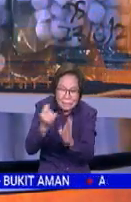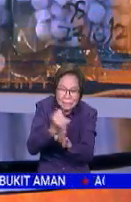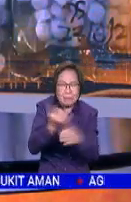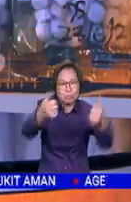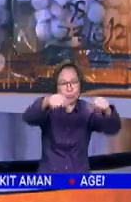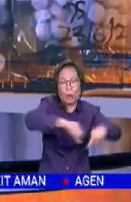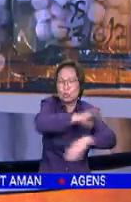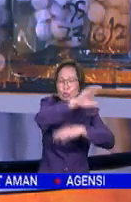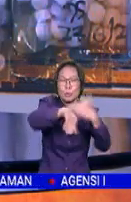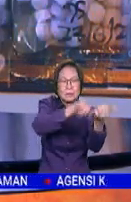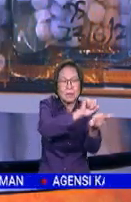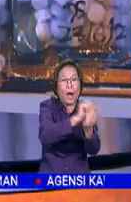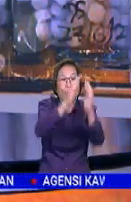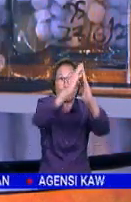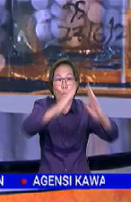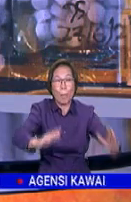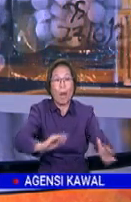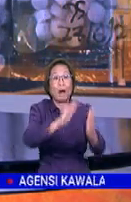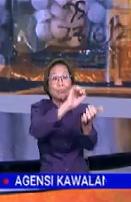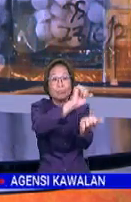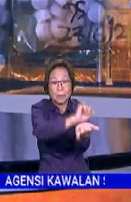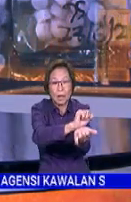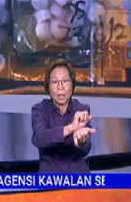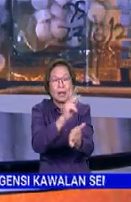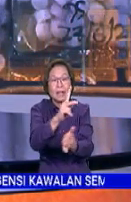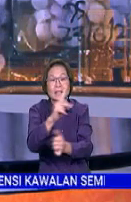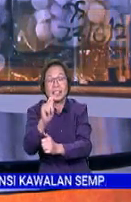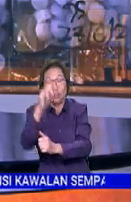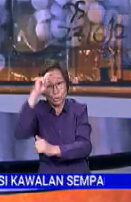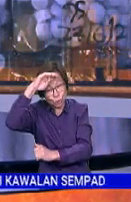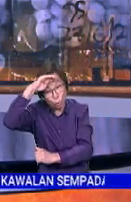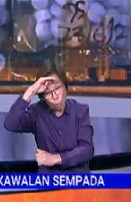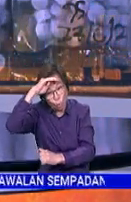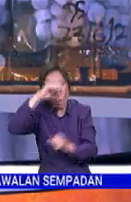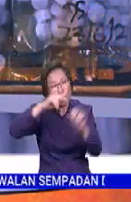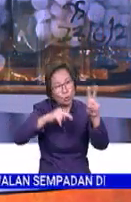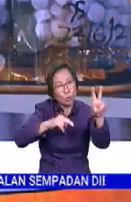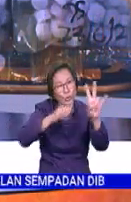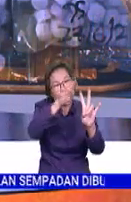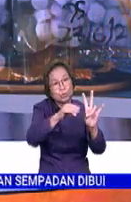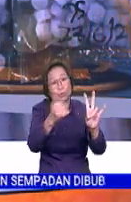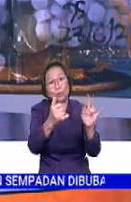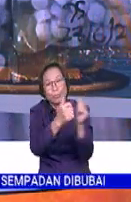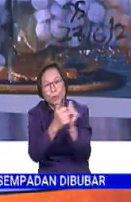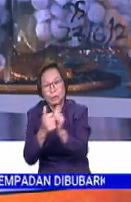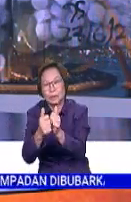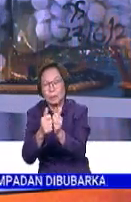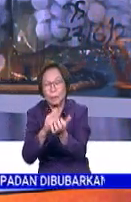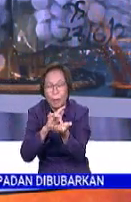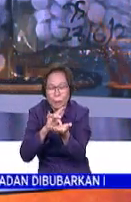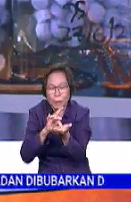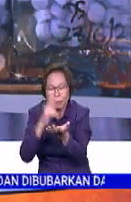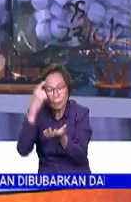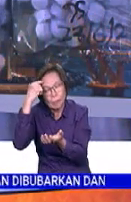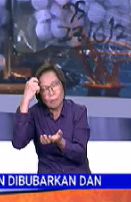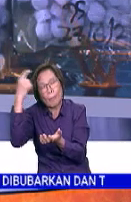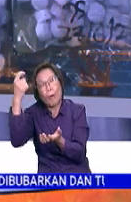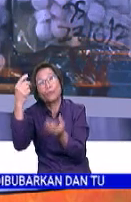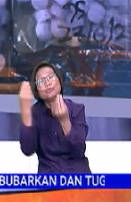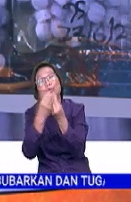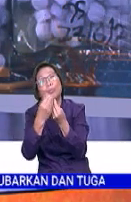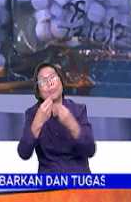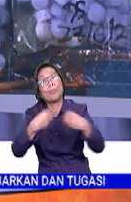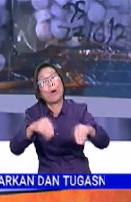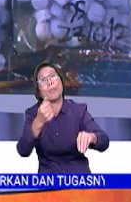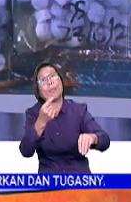mereka ditahan di sebuah rumah dekat Pengerang Kota Tinggi Johor 27 Jun lepas bersama pil ekstasi melibatkan nilai